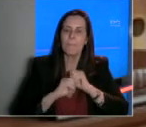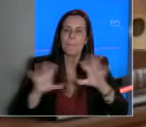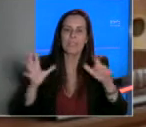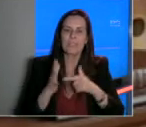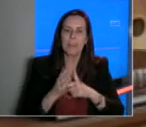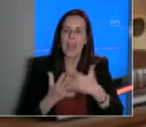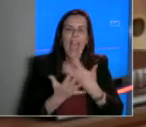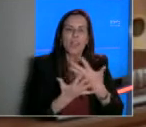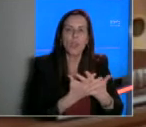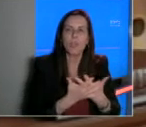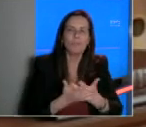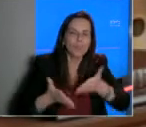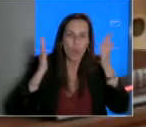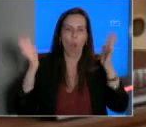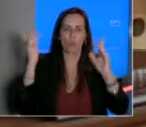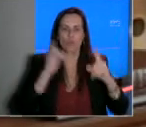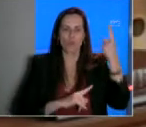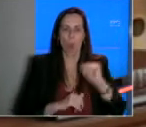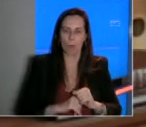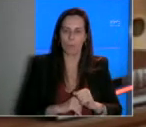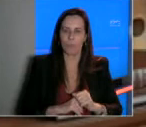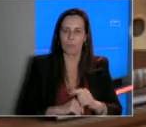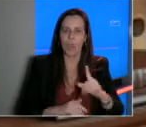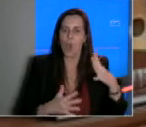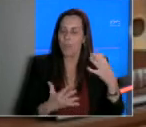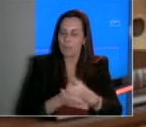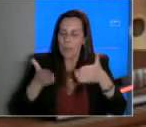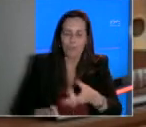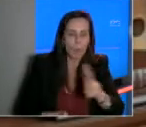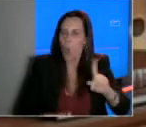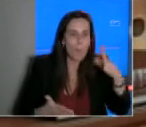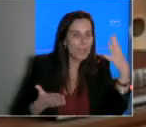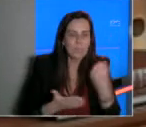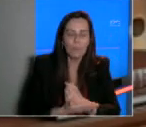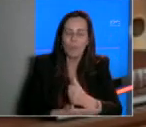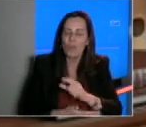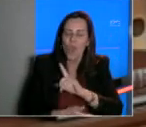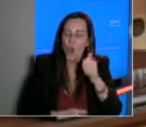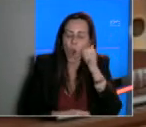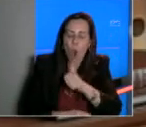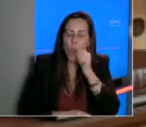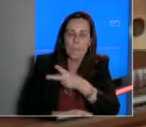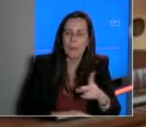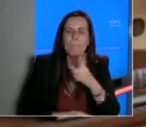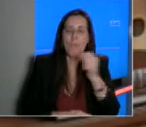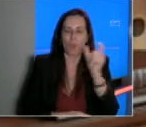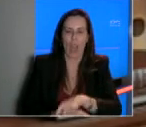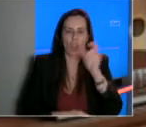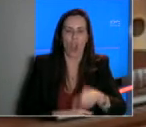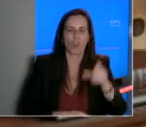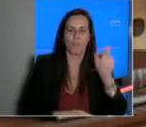פרסמתי עדויות מזעזעות ממה שקורה שם. הם לא מצליחים לקבור את מתיהם, בכל יום מתים שם מאות